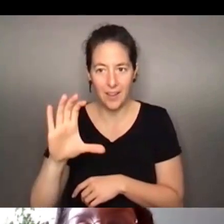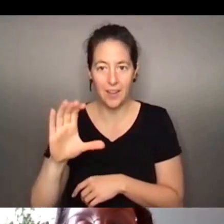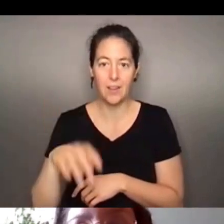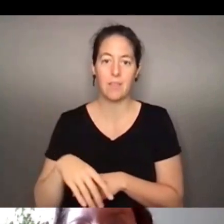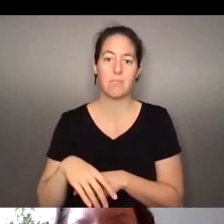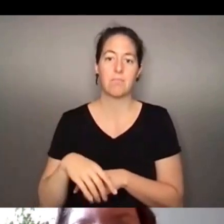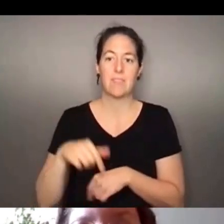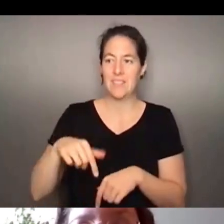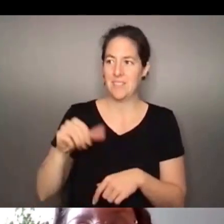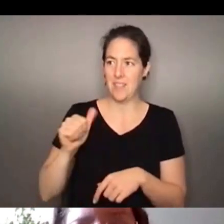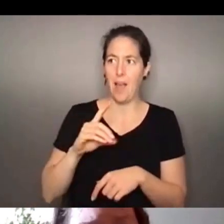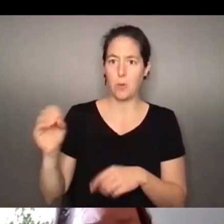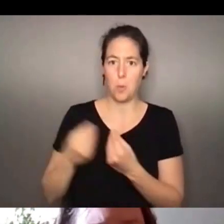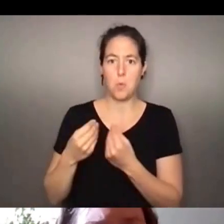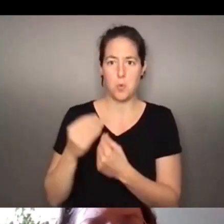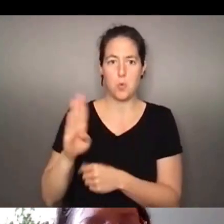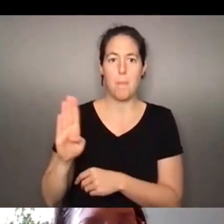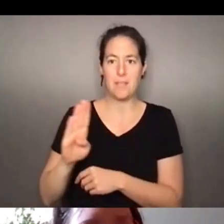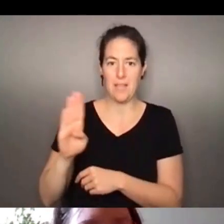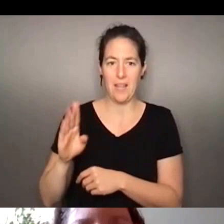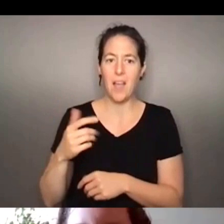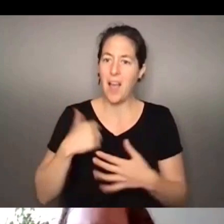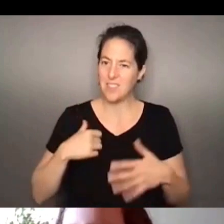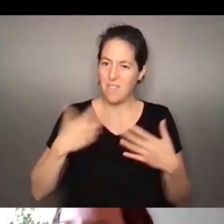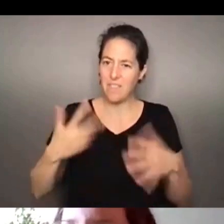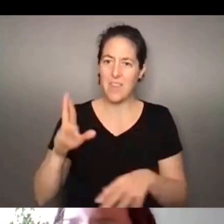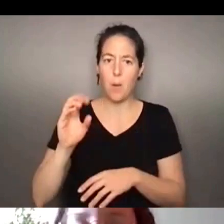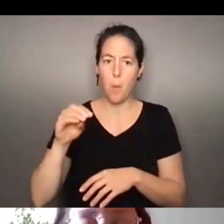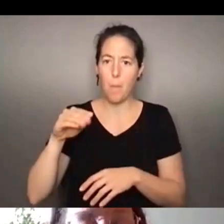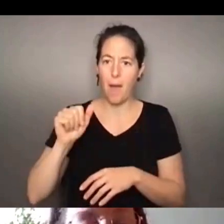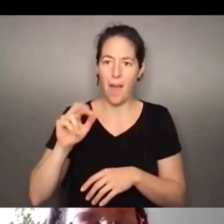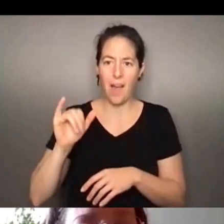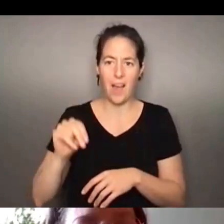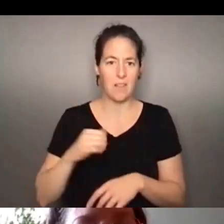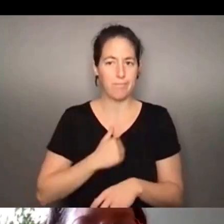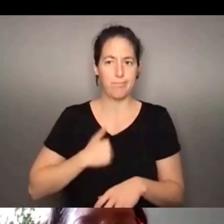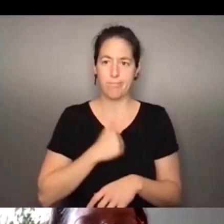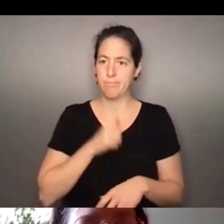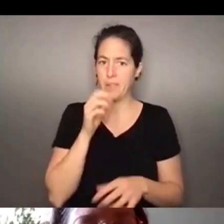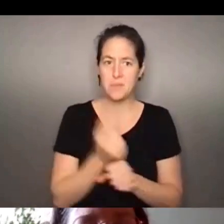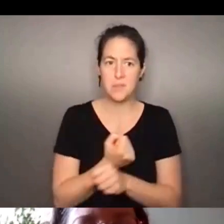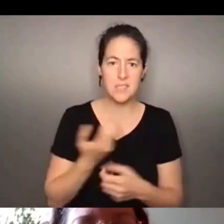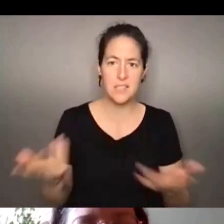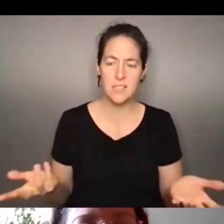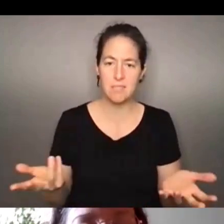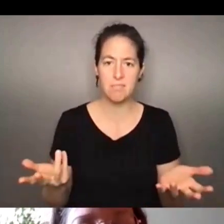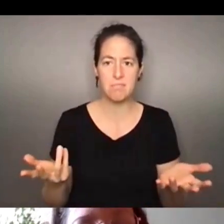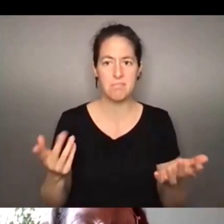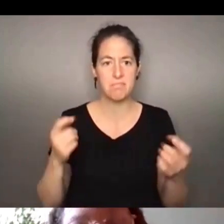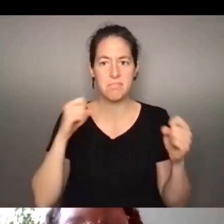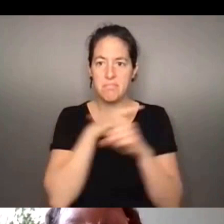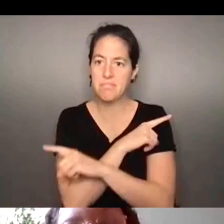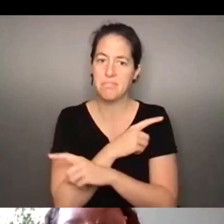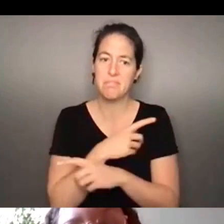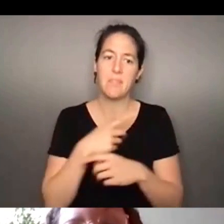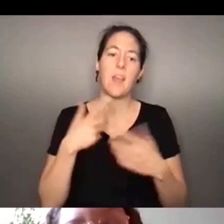À l'ado, on en a pas mal de basilic. On a essayé un romarin cette année, malheureusement. On ne l'a pas eu. Il y a eu des difficultés. Mais ce qui